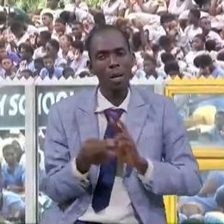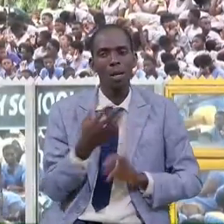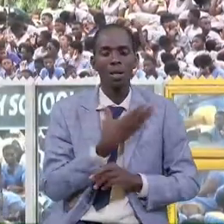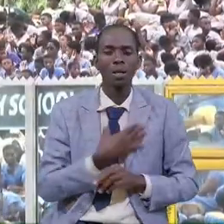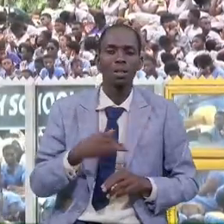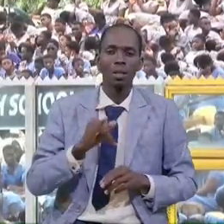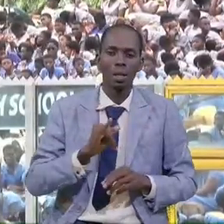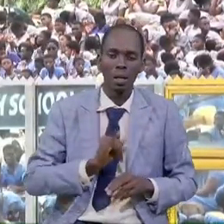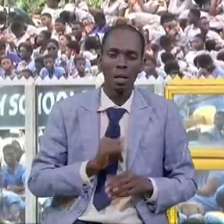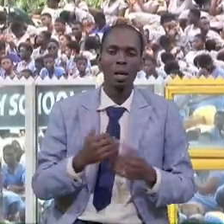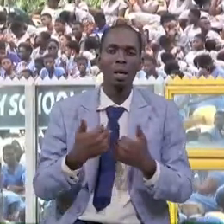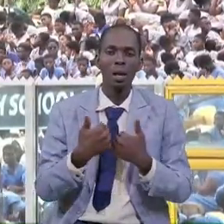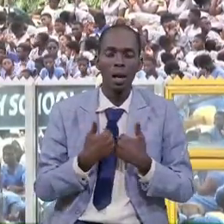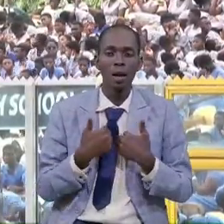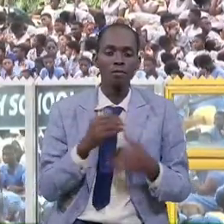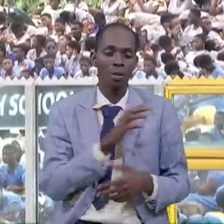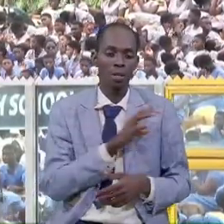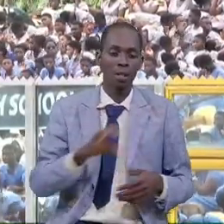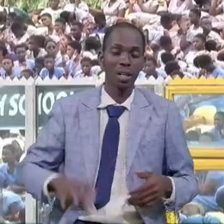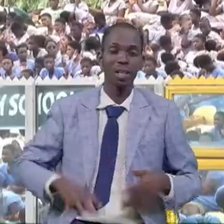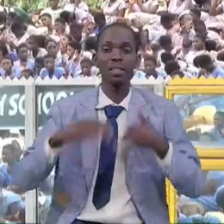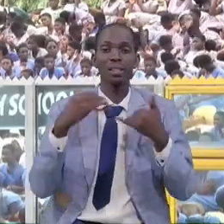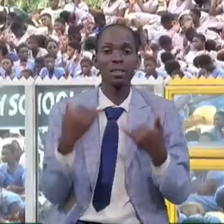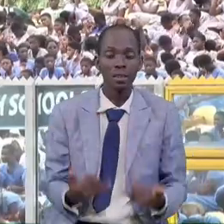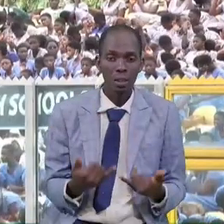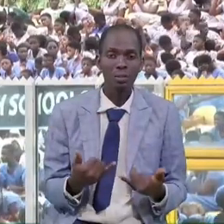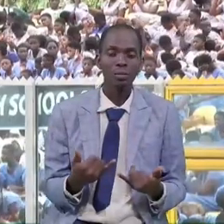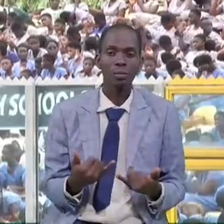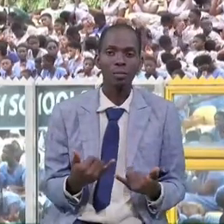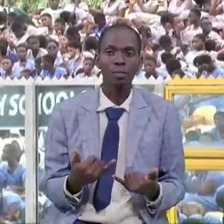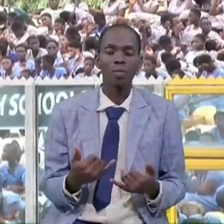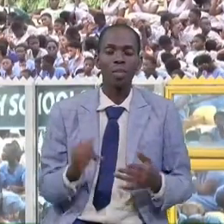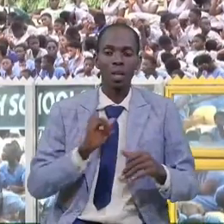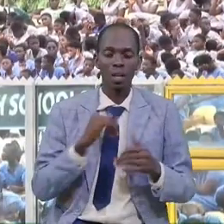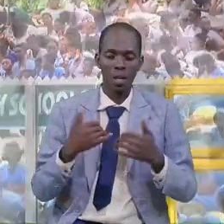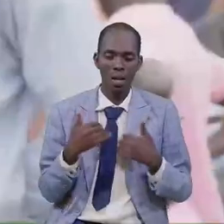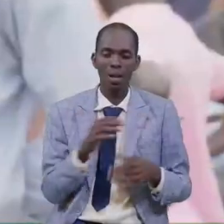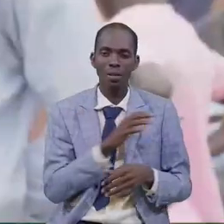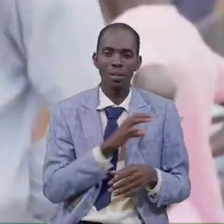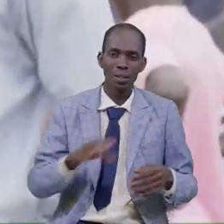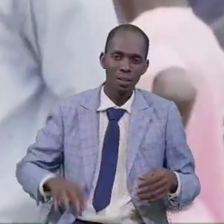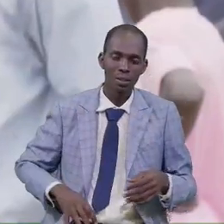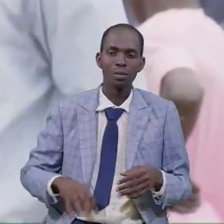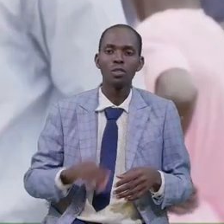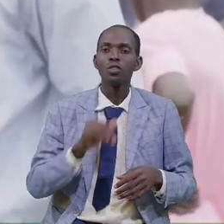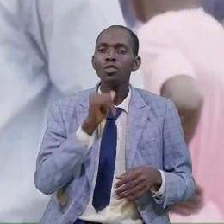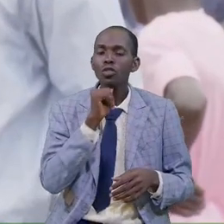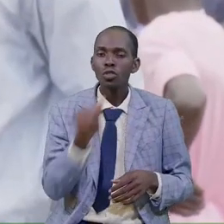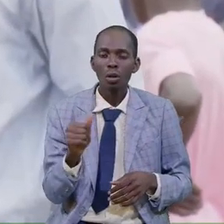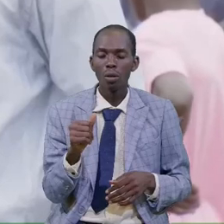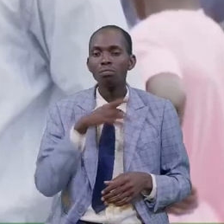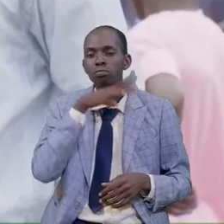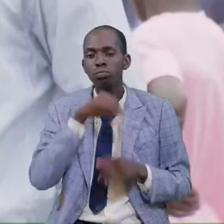veux avoir Christ maintenant. Christ, pas le crime, Christ, pas la corruption, mais Christ